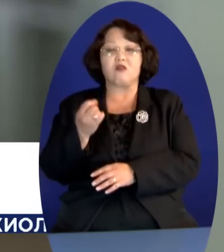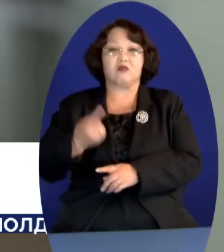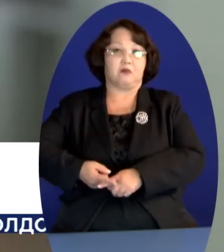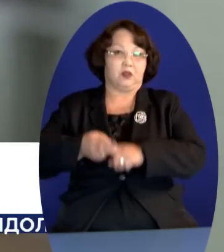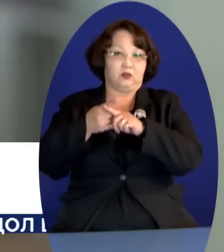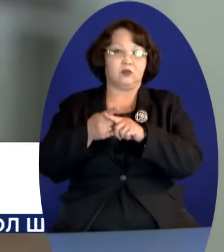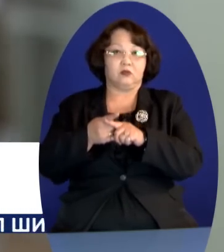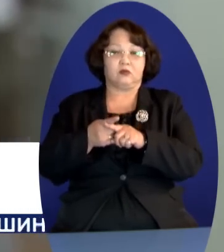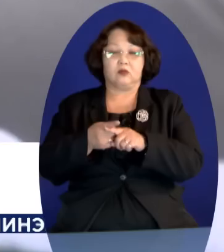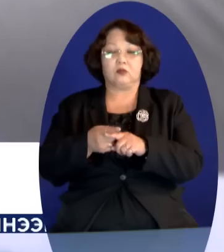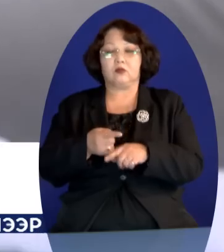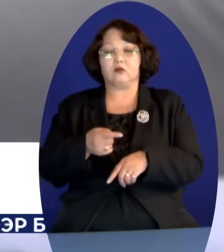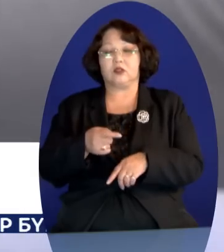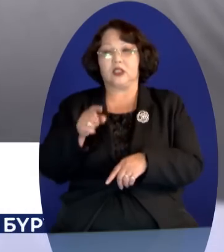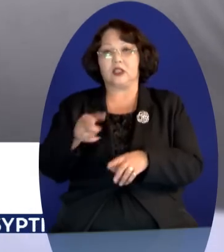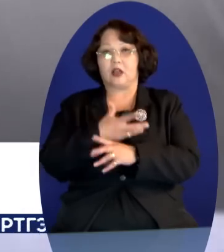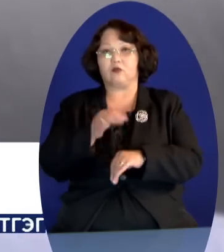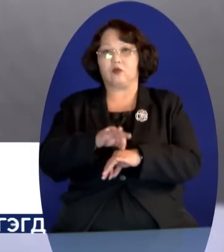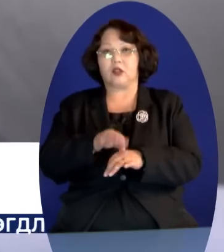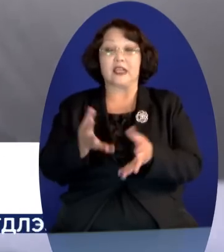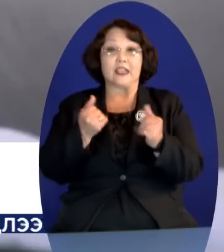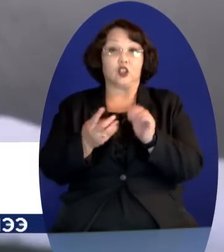гэж байна. За ингэснээр нийт бүртгэгдсэн халдварын тоо